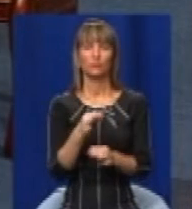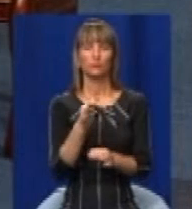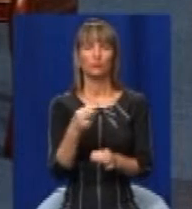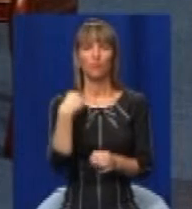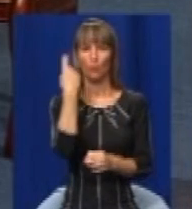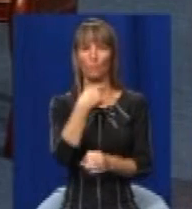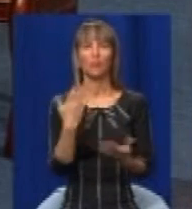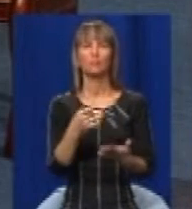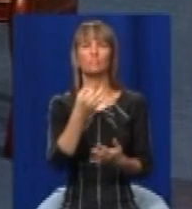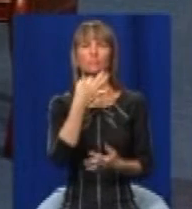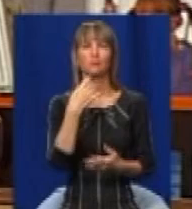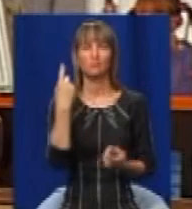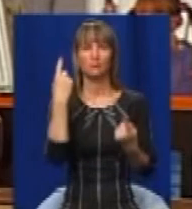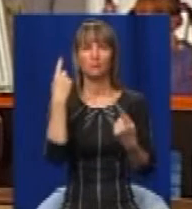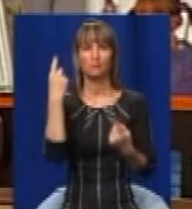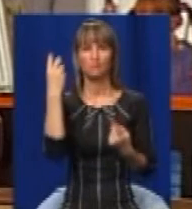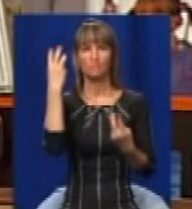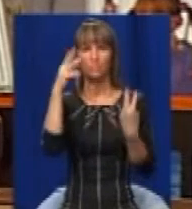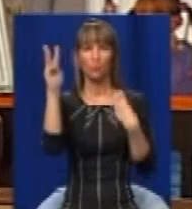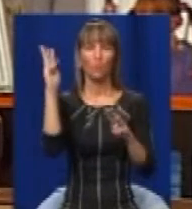тобі подобаються образи в одязі? Ну,